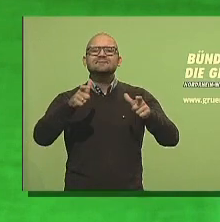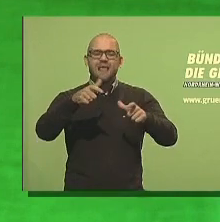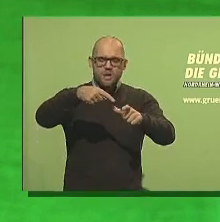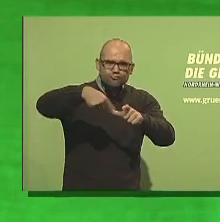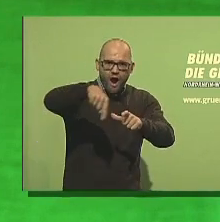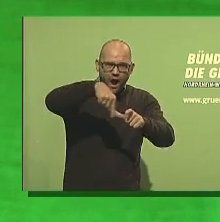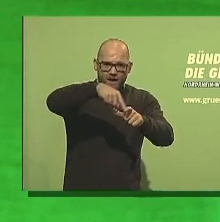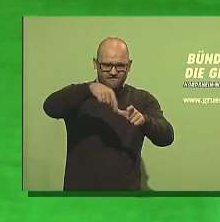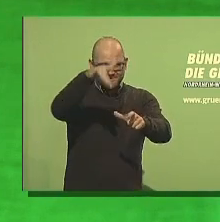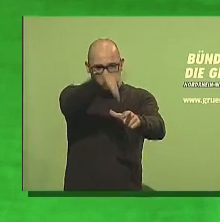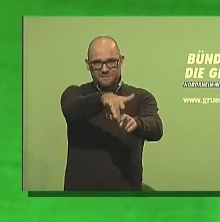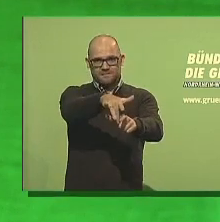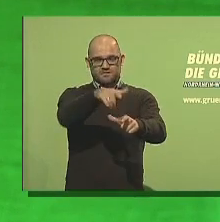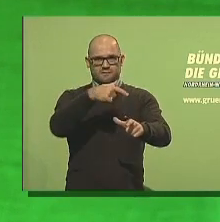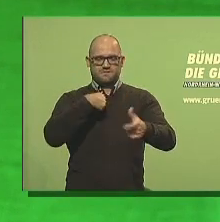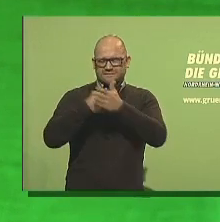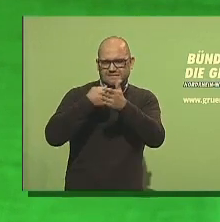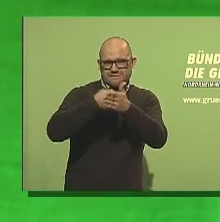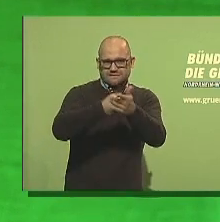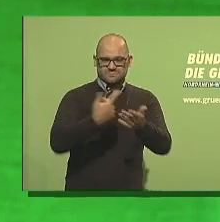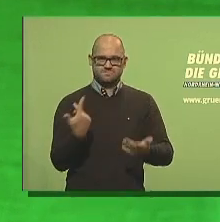Stammtisch.